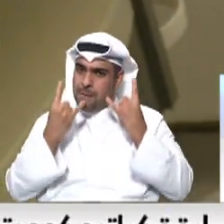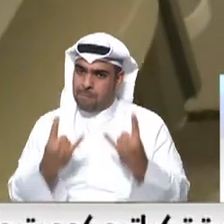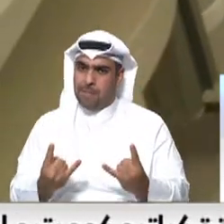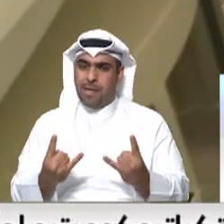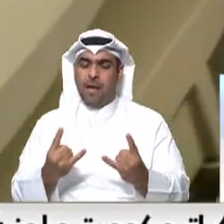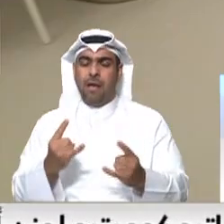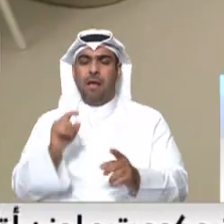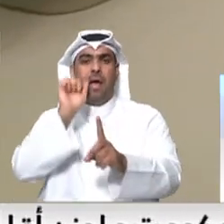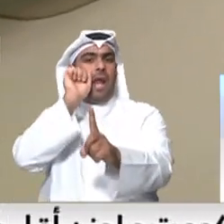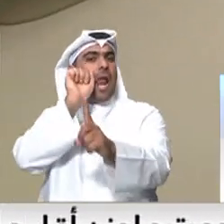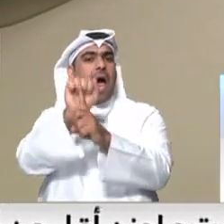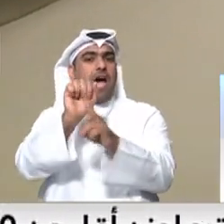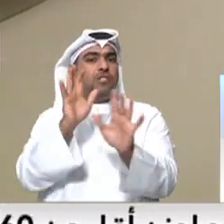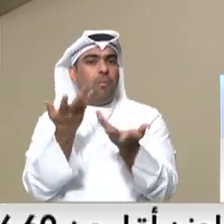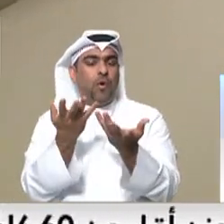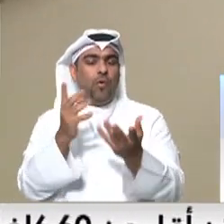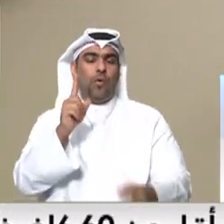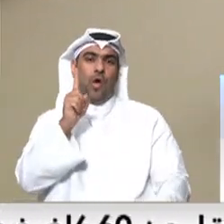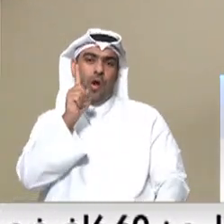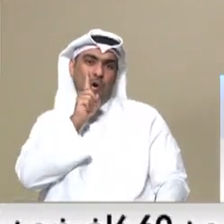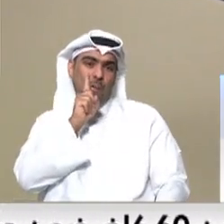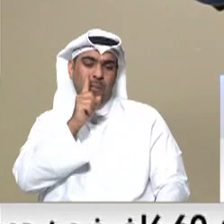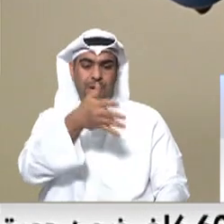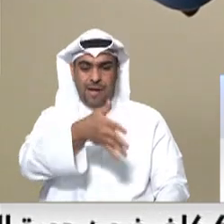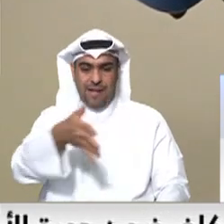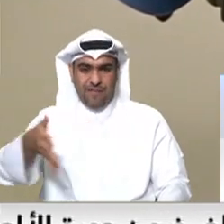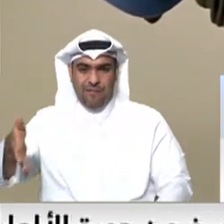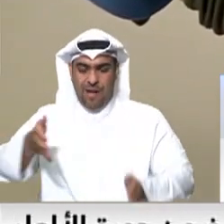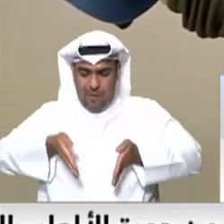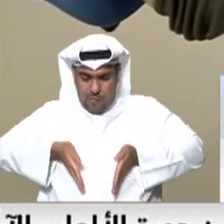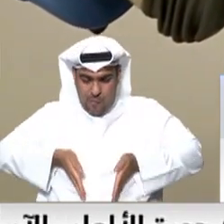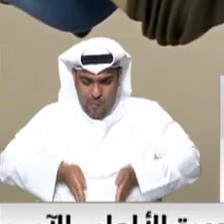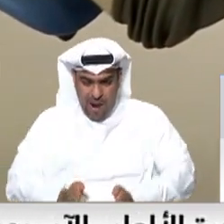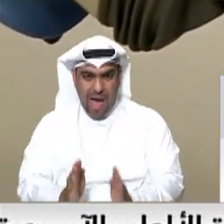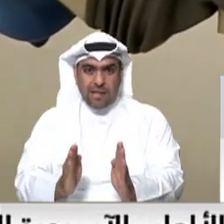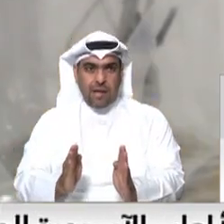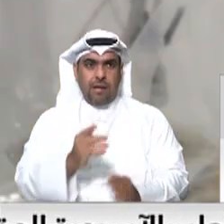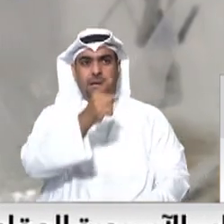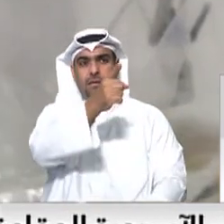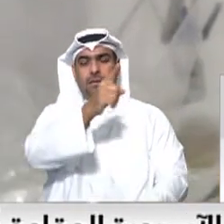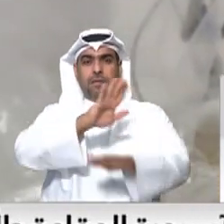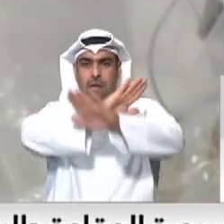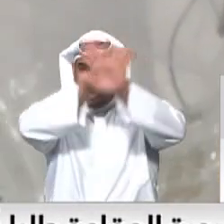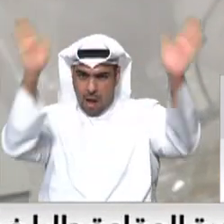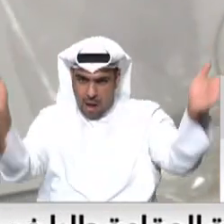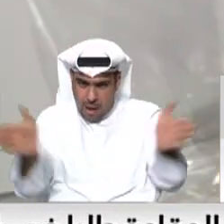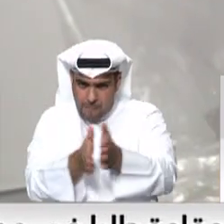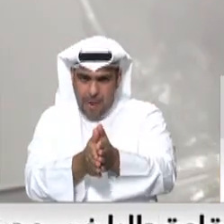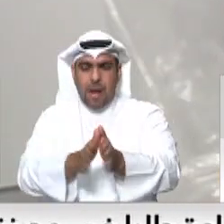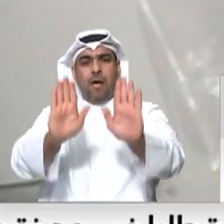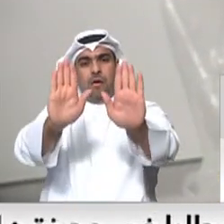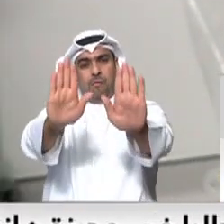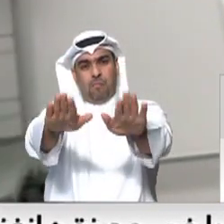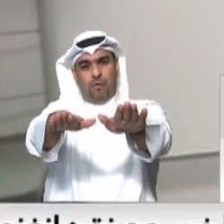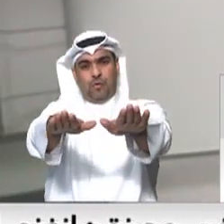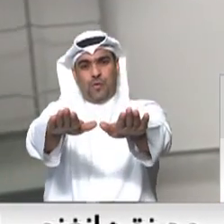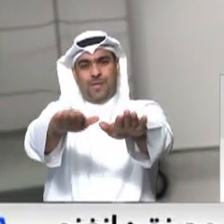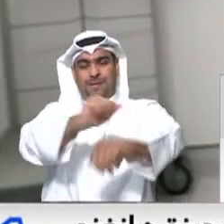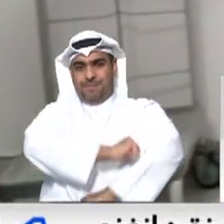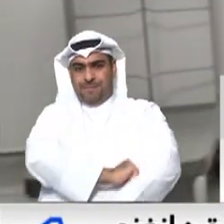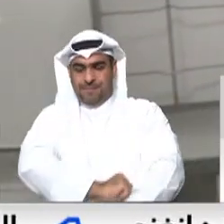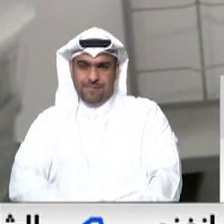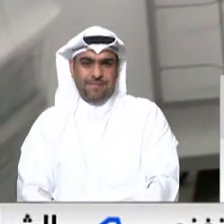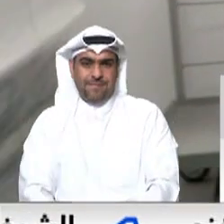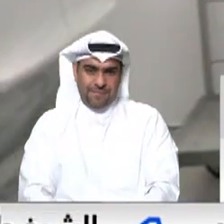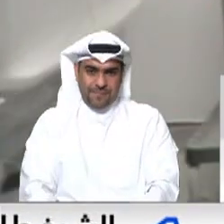لرعاية الأمومة والتوليد والطفولة، سيشكل فور إنجاز صرحا طبيا متخصصا ومتكاملا